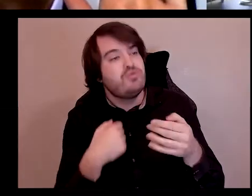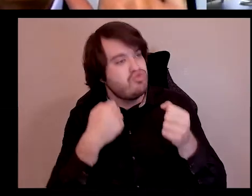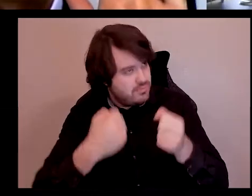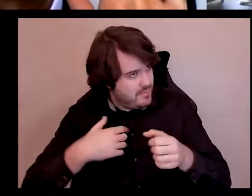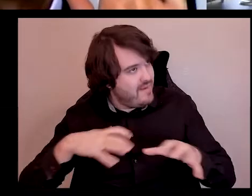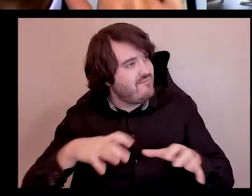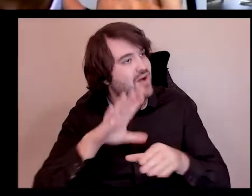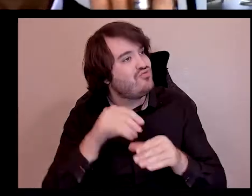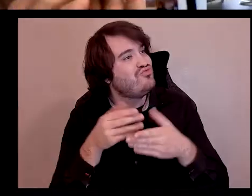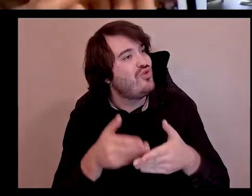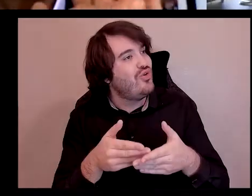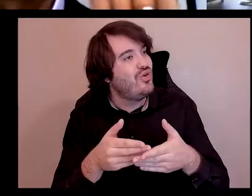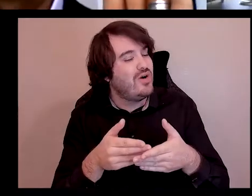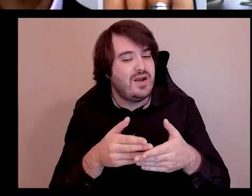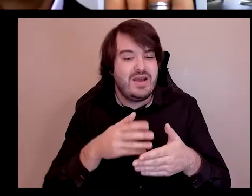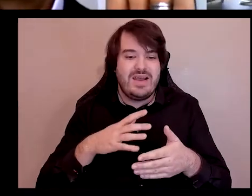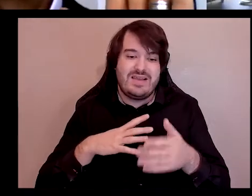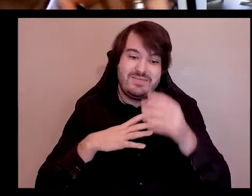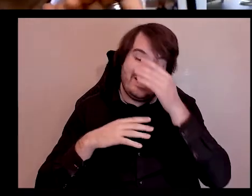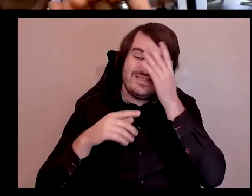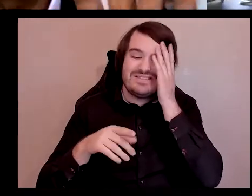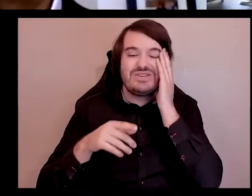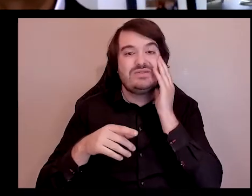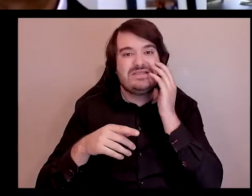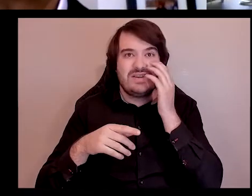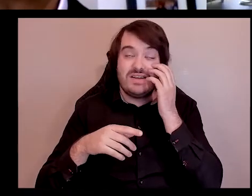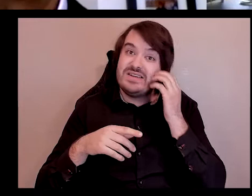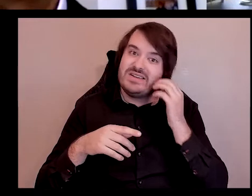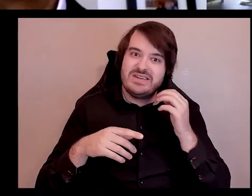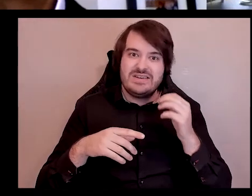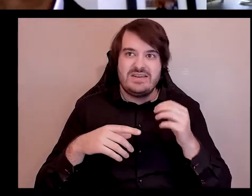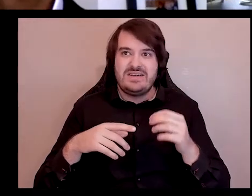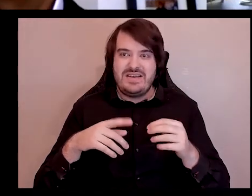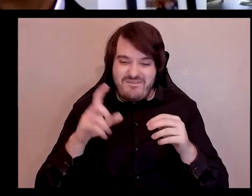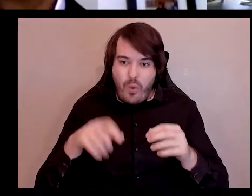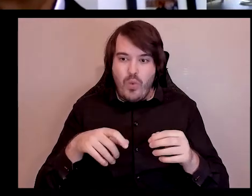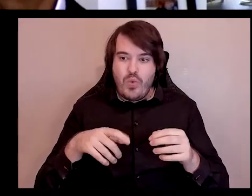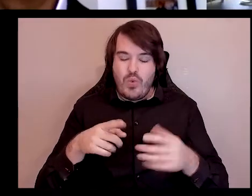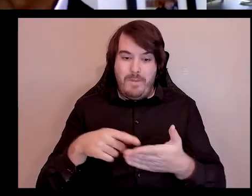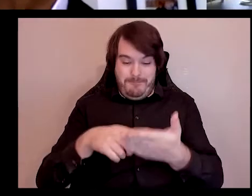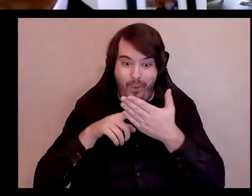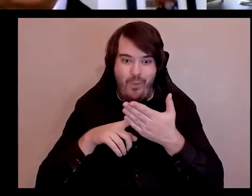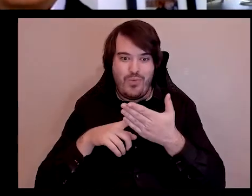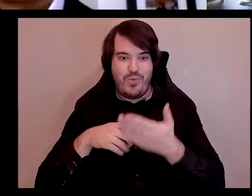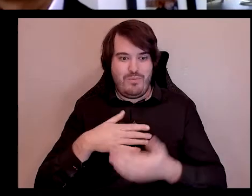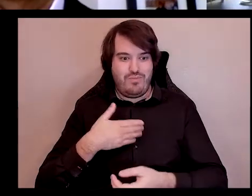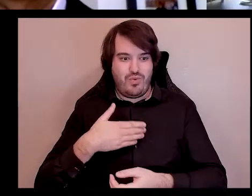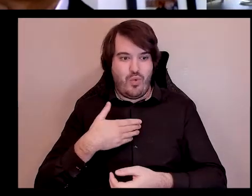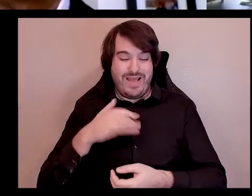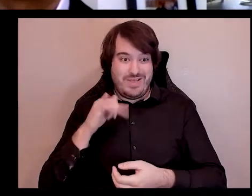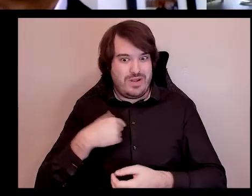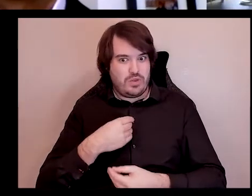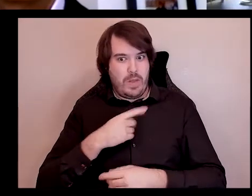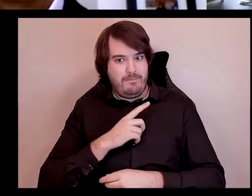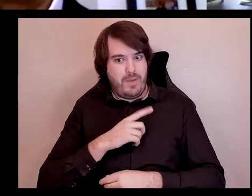offre d'emploi. Moi, je dois y répondre, de répondre que je suis capable de faire tout ça. Malheureusement, moi, ça me fait peur, ça,